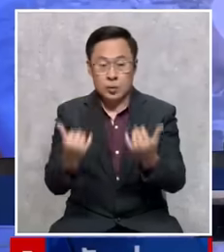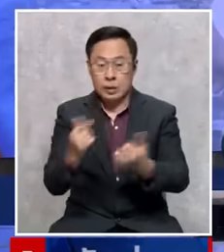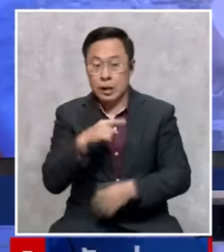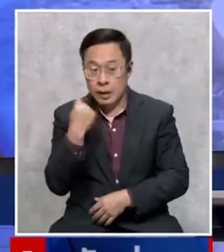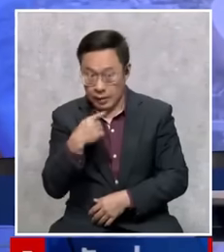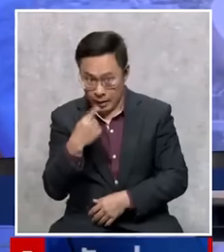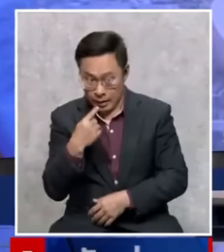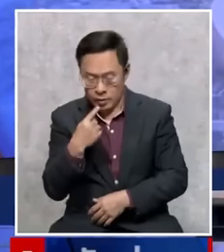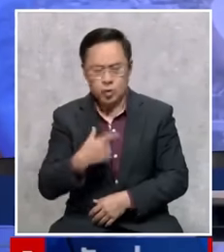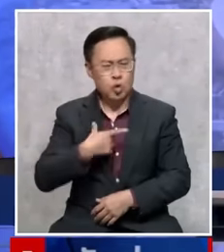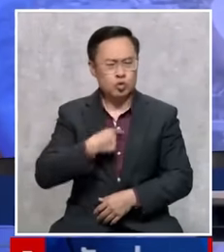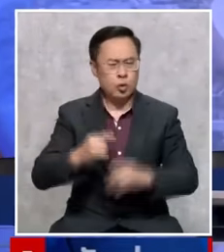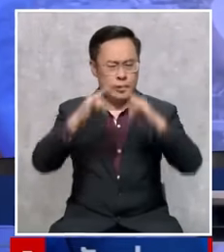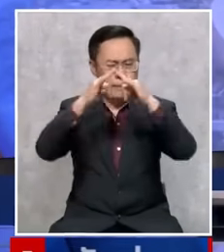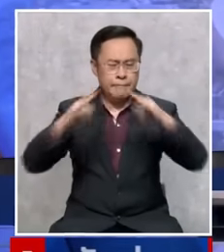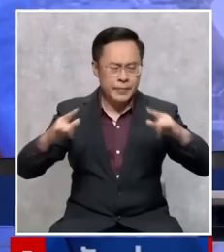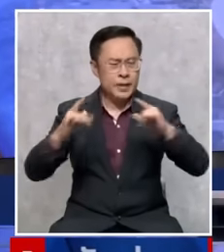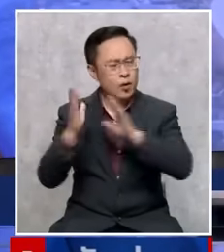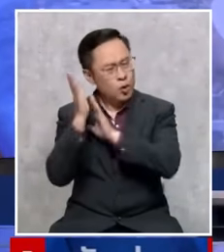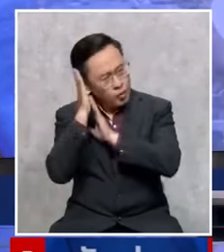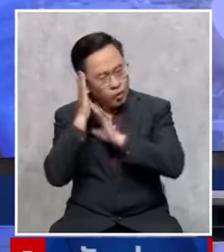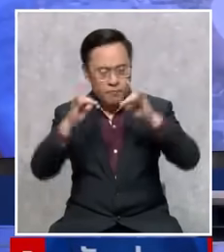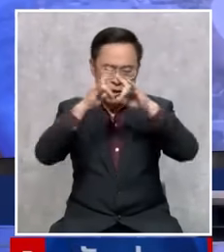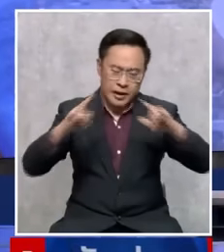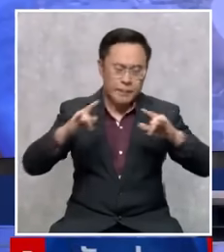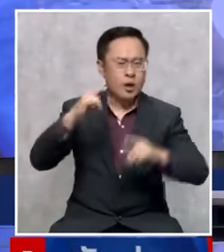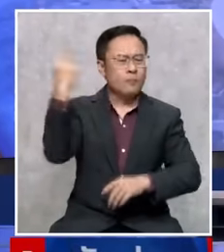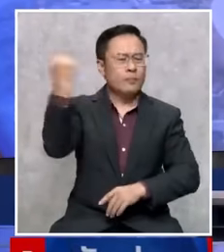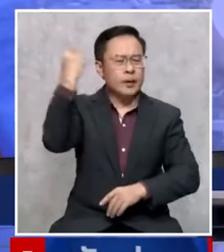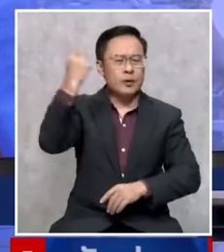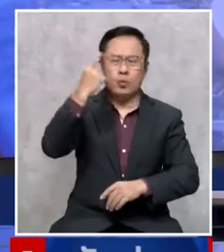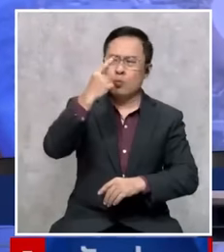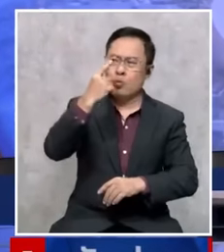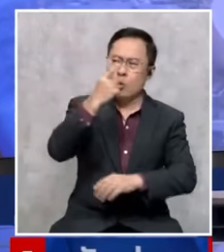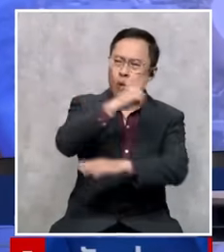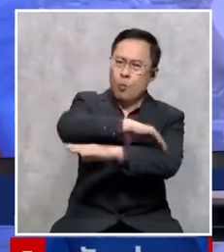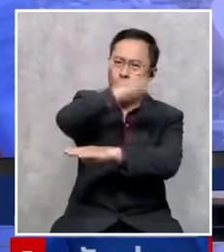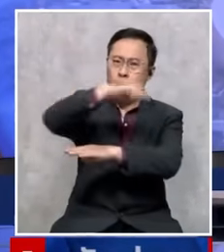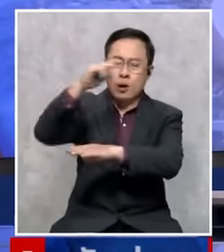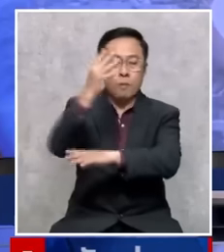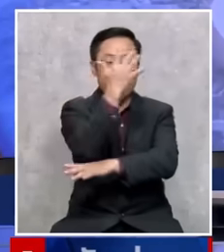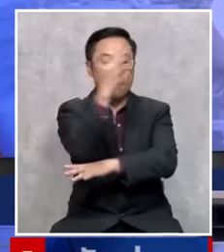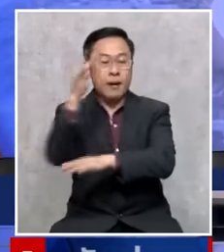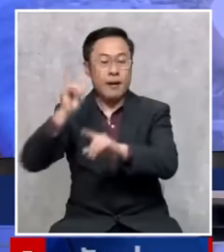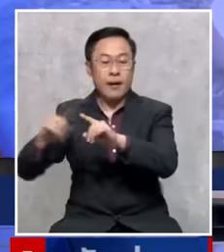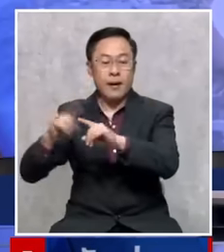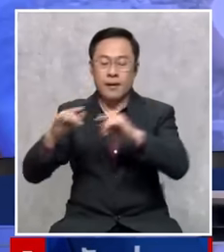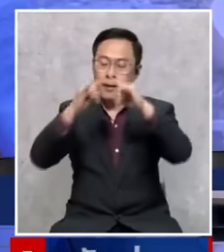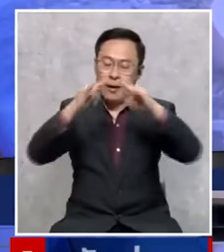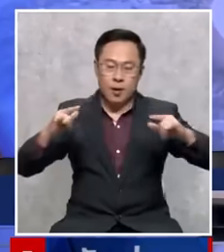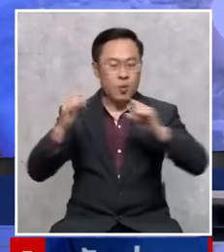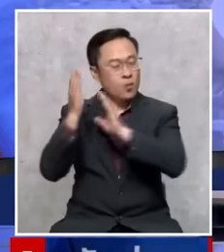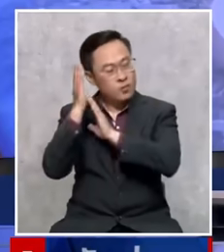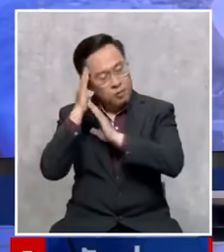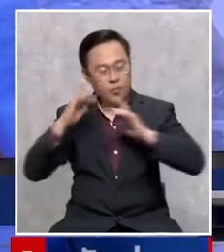มีใครเป็นสายแคมปิ้งบ้างคะ ค่ะ คุณพีสายแคมปิ้งหรือเปล่า ก็มีบ้างค่ะอยากเปลี่ยนบรรยากาศก็ไปแบบตั้งแคมป์ไปชม